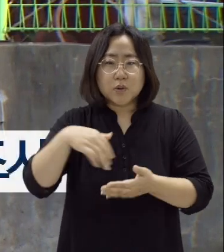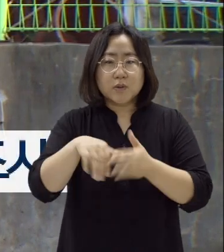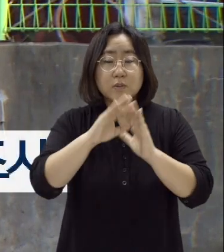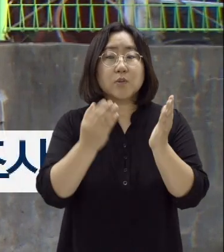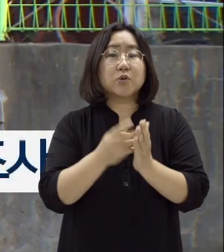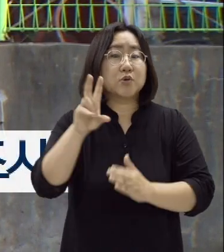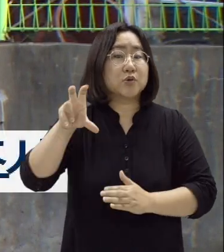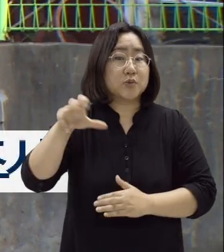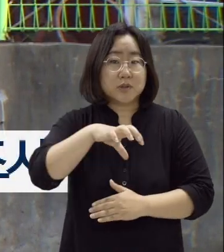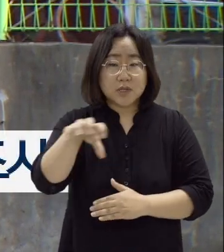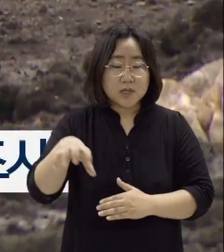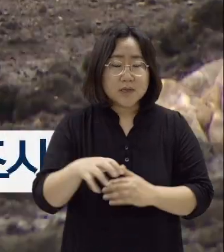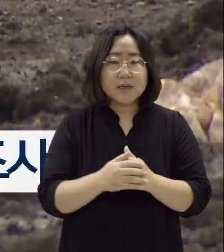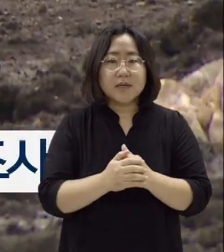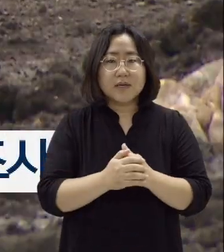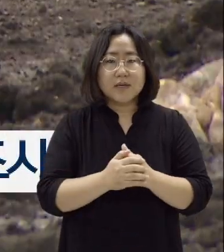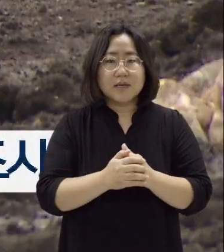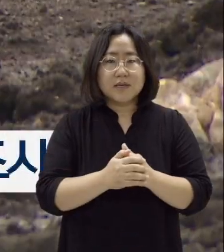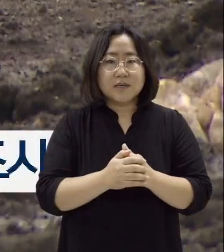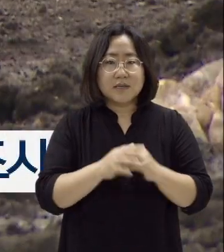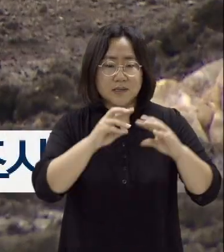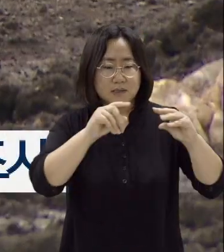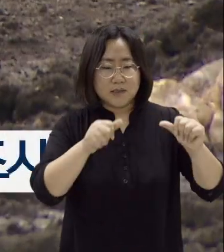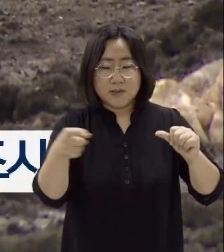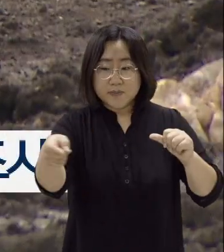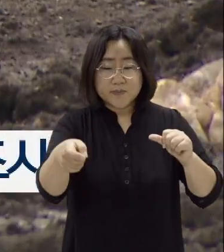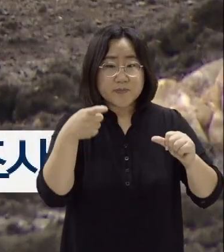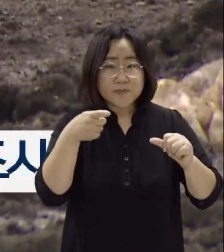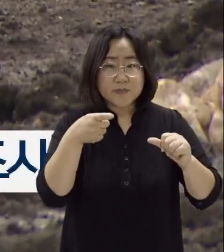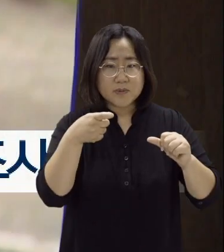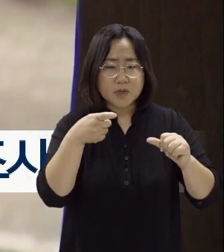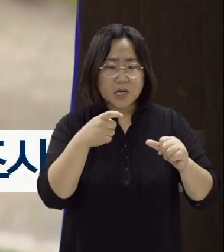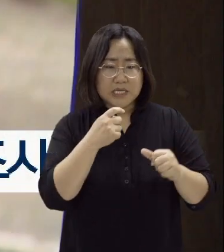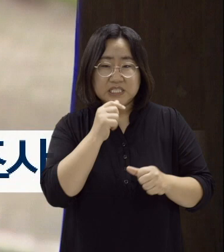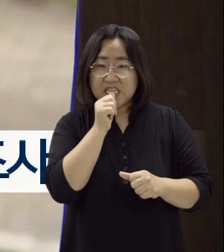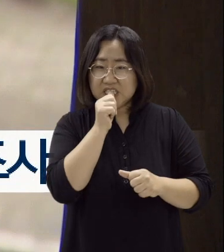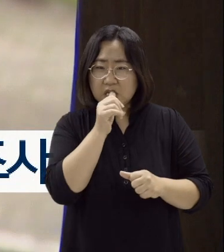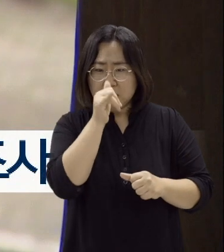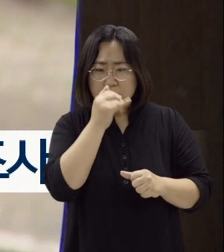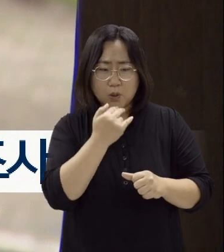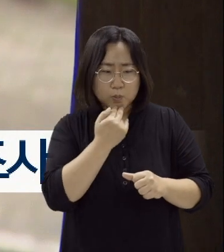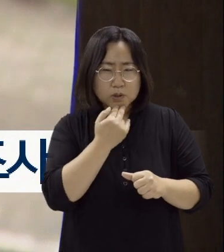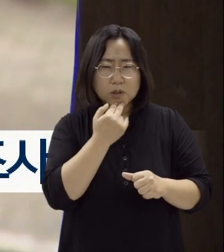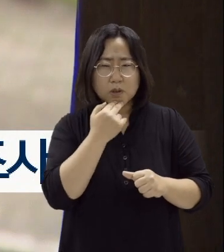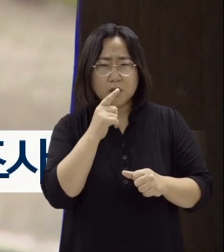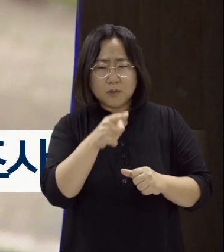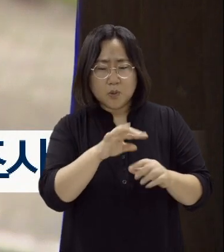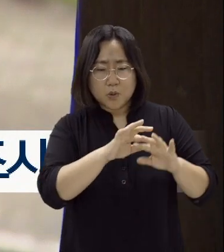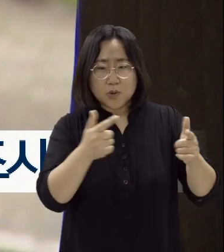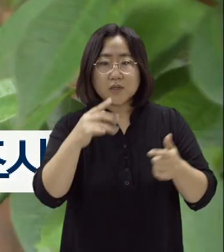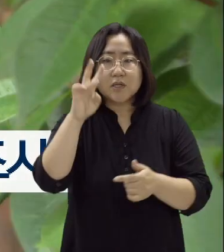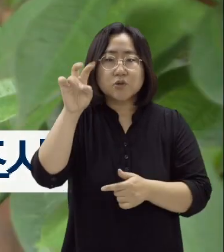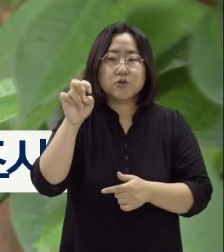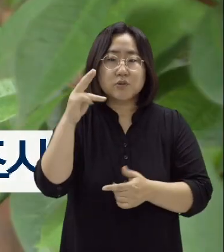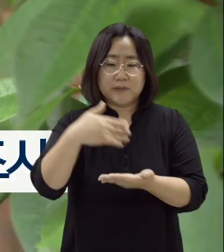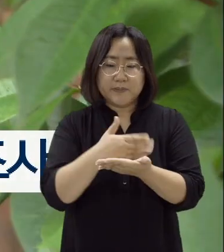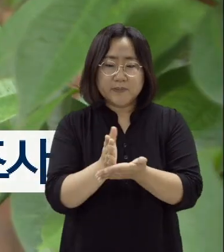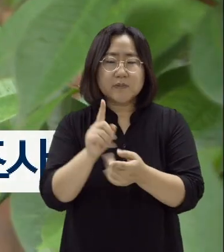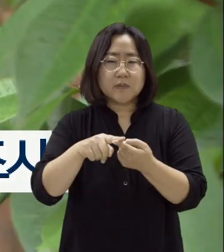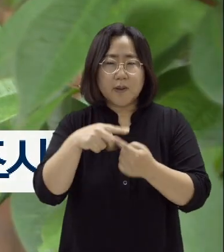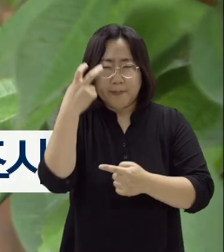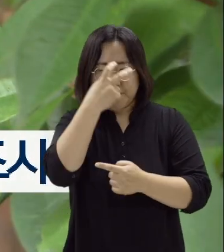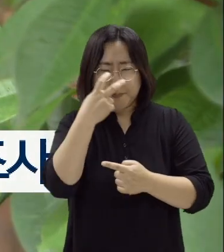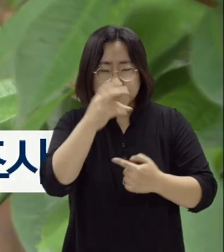어린이놀이시설 등으로 해당 지역의 토양을 재취해 중금속, pH 등 23개 항목에 대한